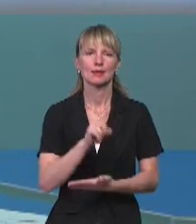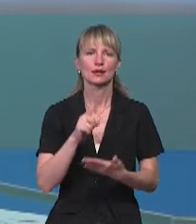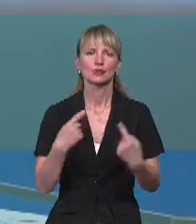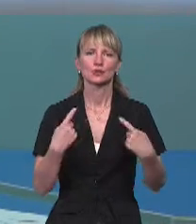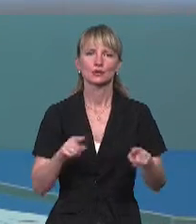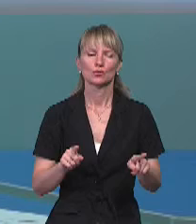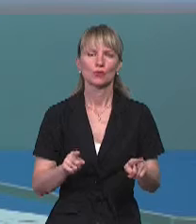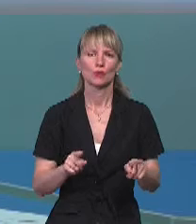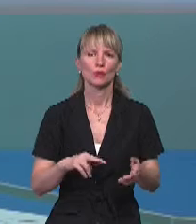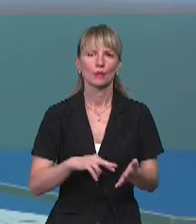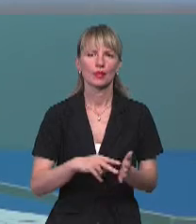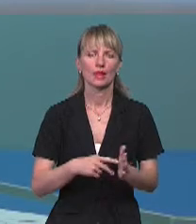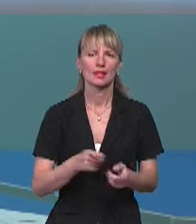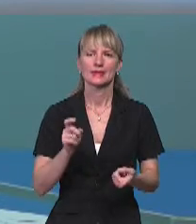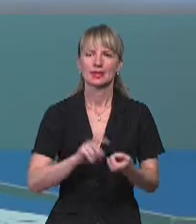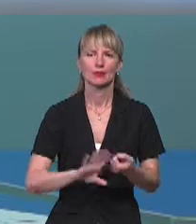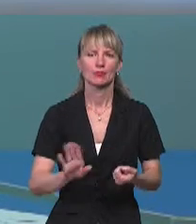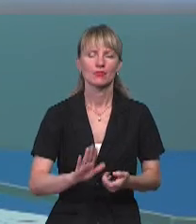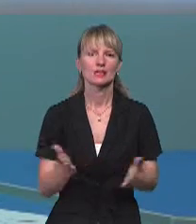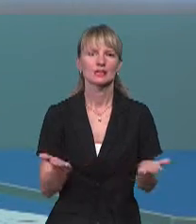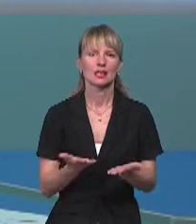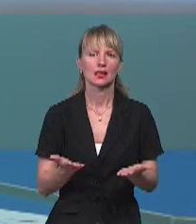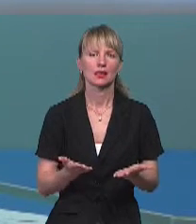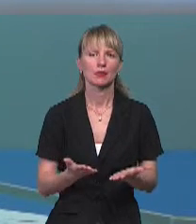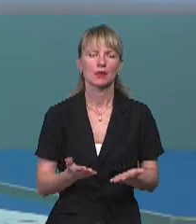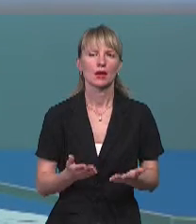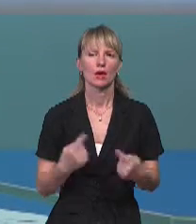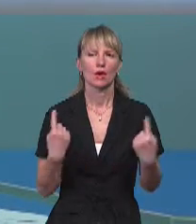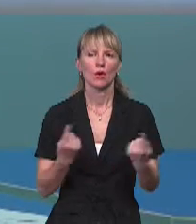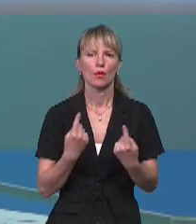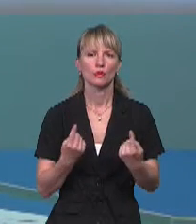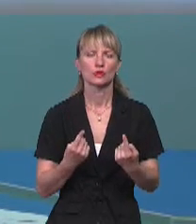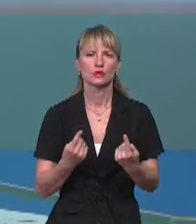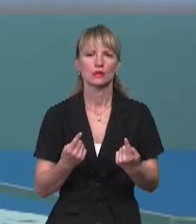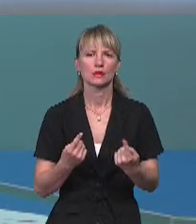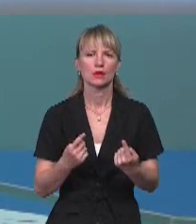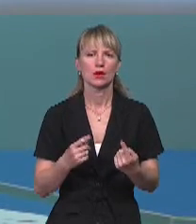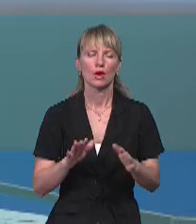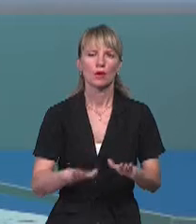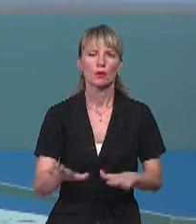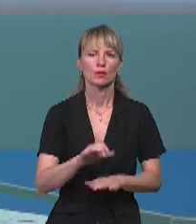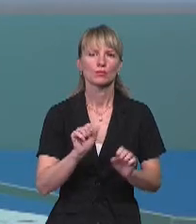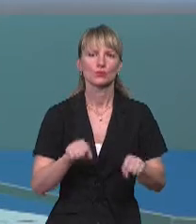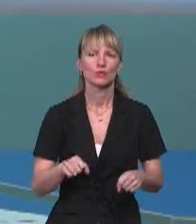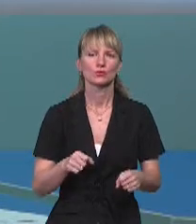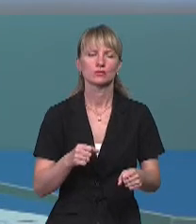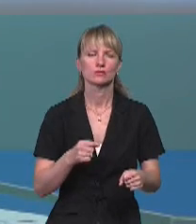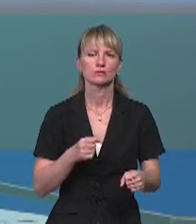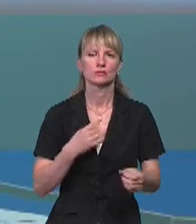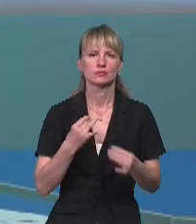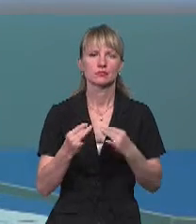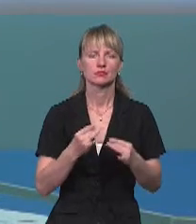іншого масштабу, на питання, не пов'язані з якимись матеріальними фізичними об'єктами. Можливо, погратися з чимось,